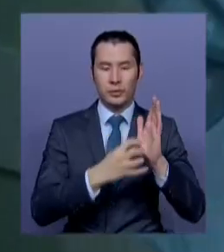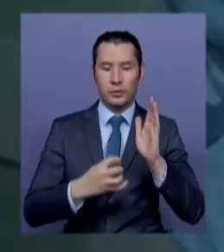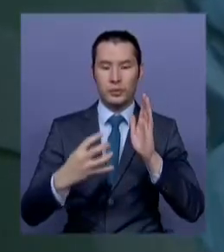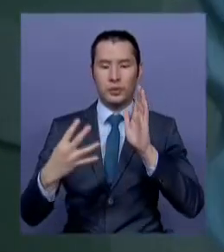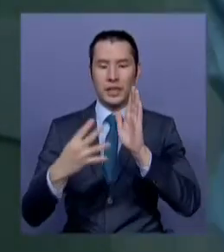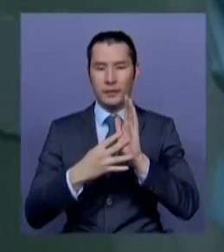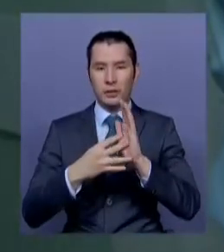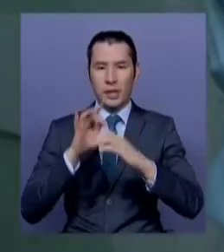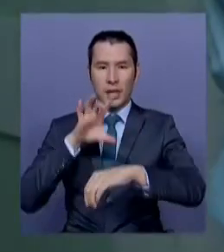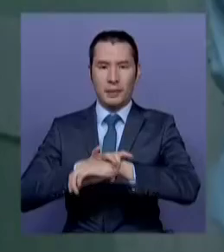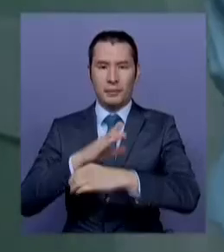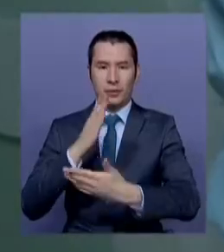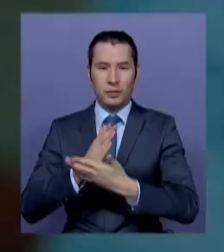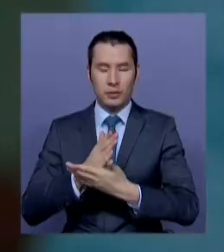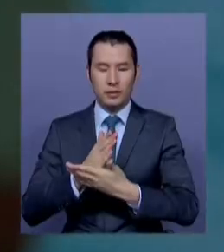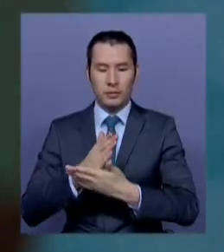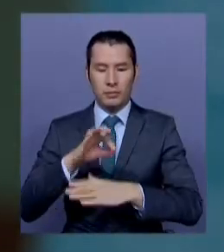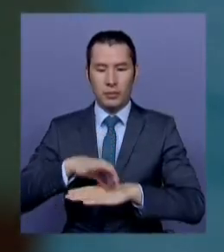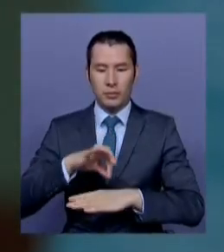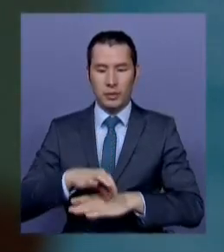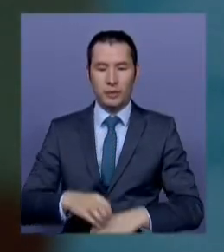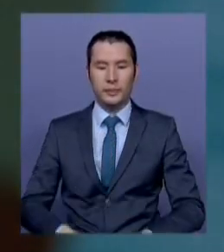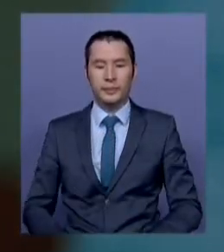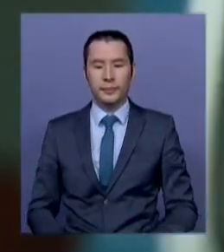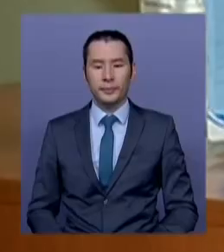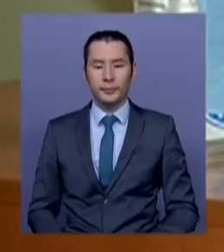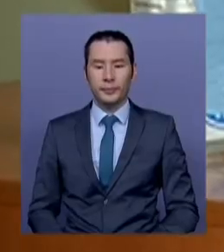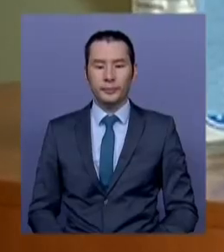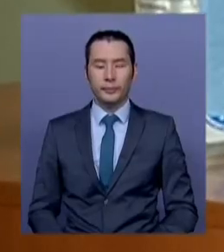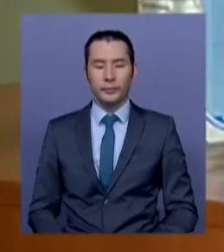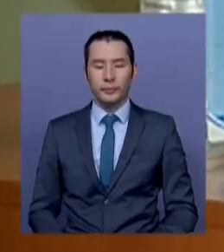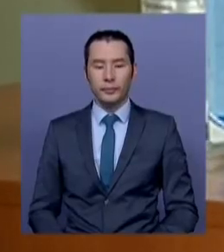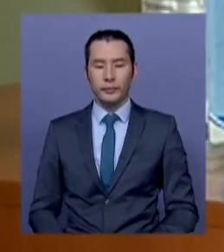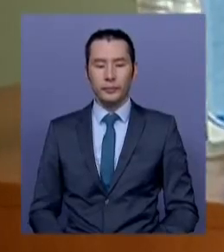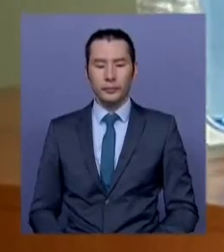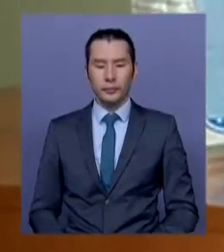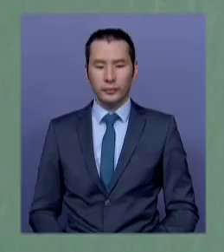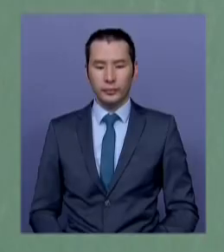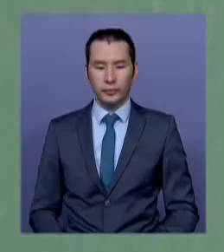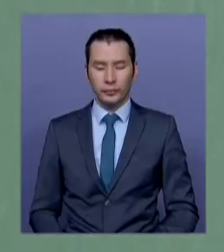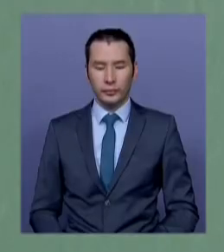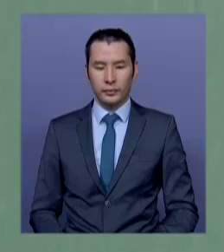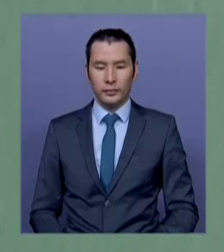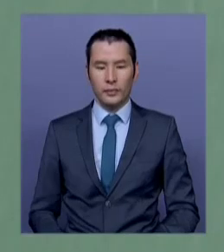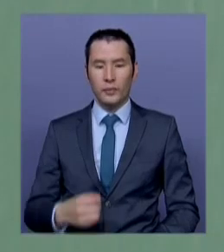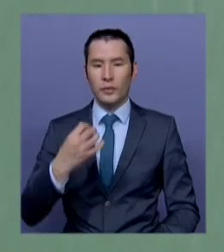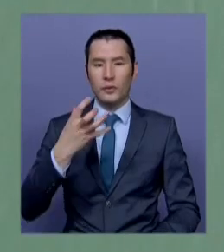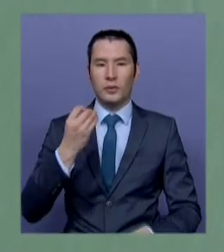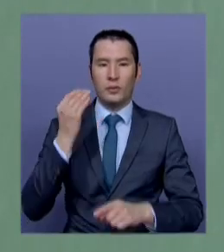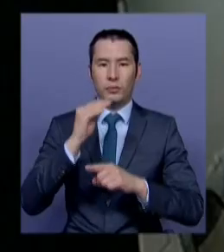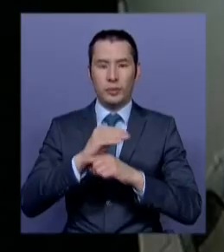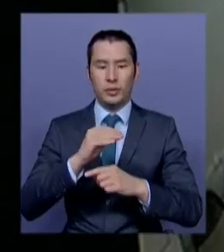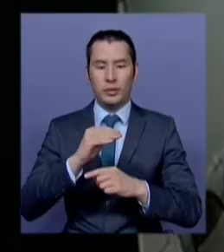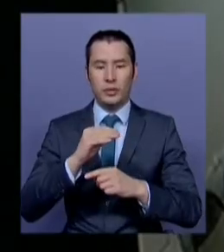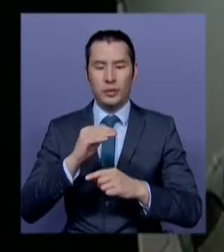расталыпты. Қалада зертханалар қызметінің барлығы іске қосылып, саны 2-ден 7-ге дейін артқан. Оған қоса қосымша